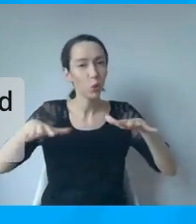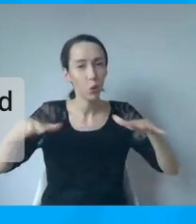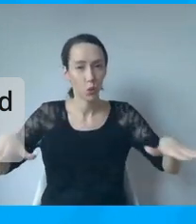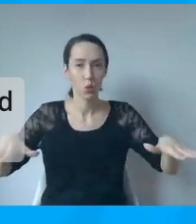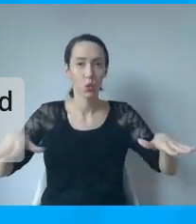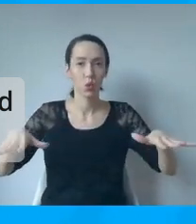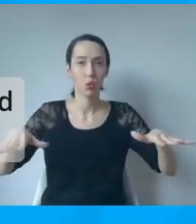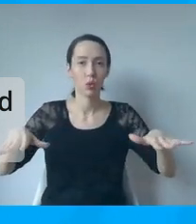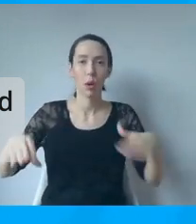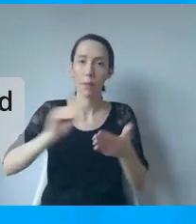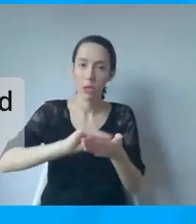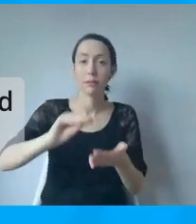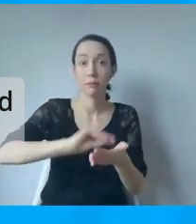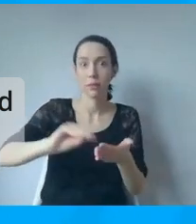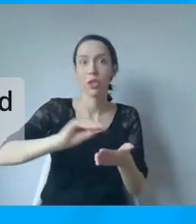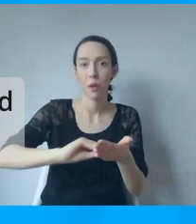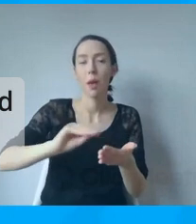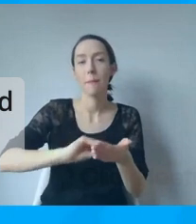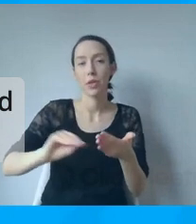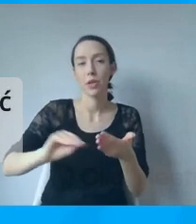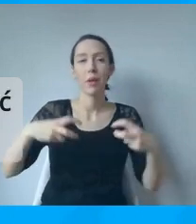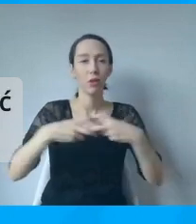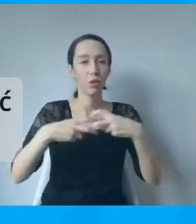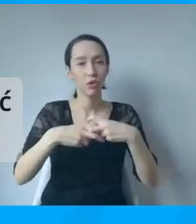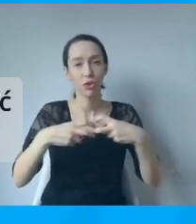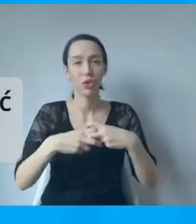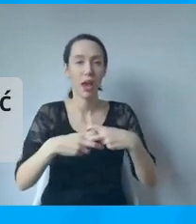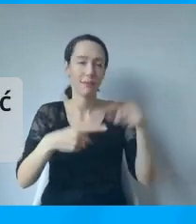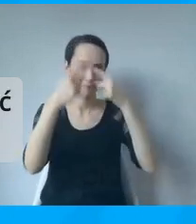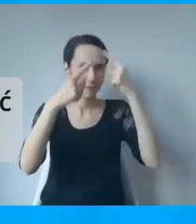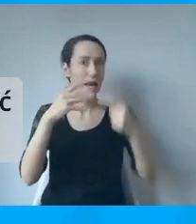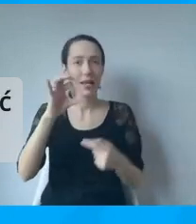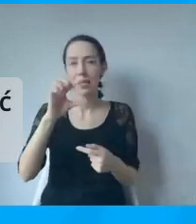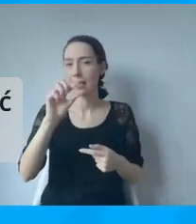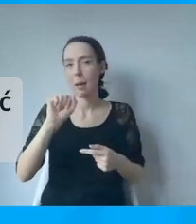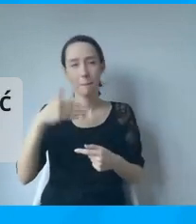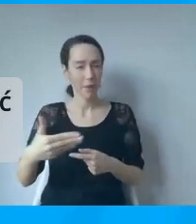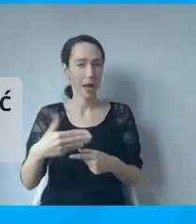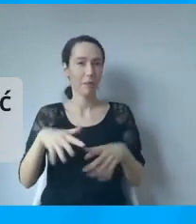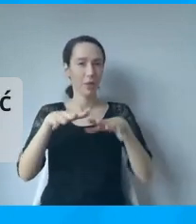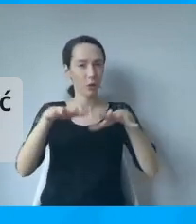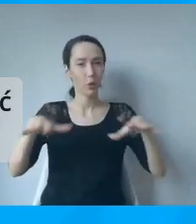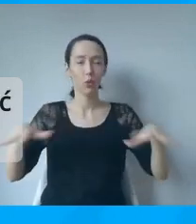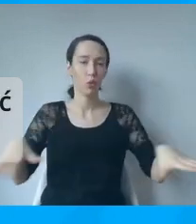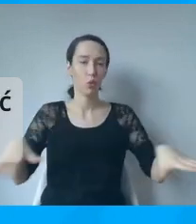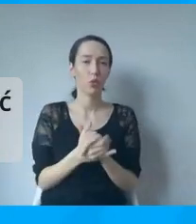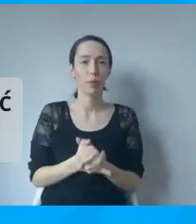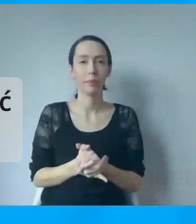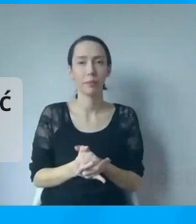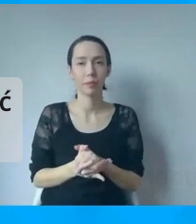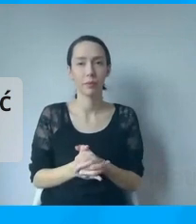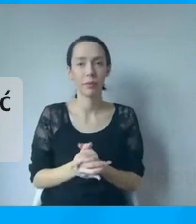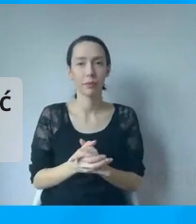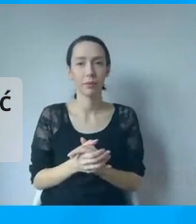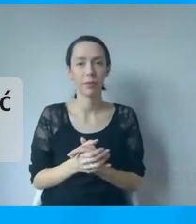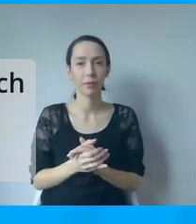na przykład czuje się spamowana nimi i niektóre osoby na przykład odznaczyły, tak, żeby nie widzieć